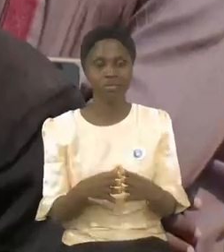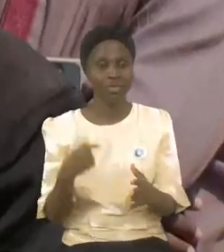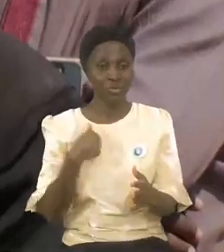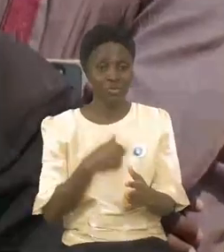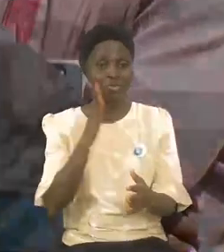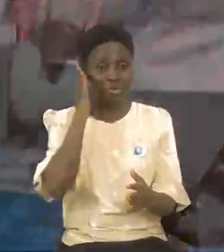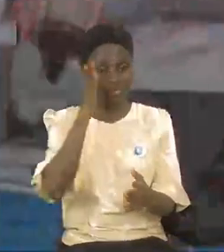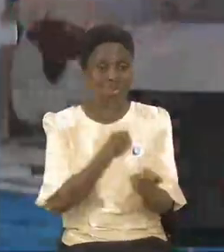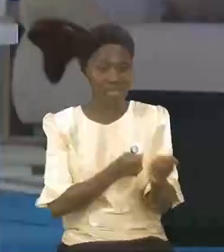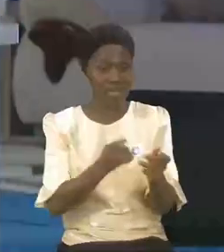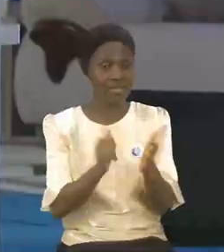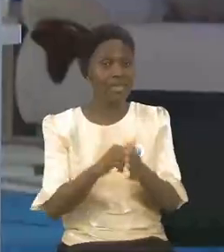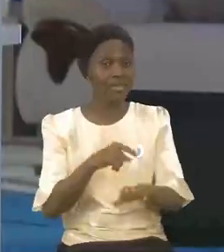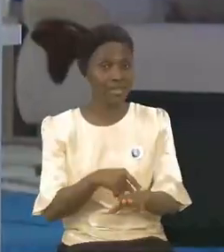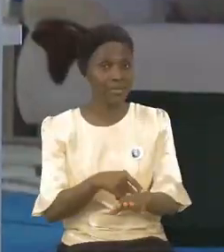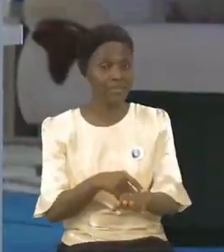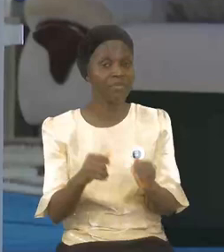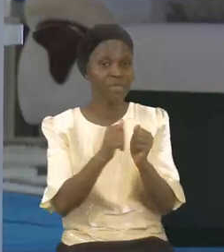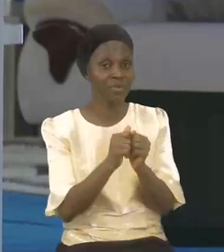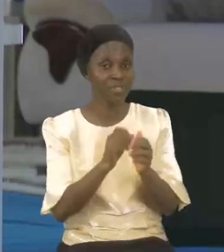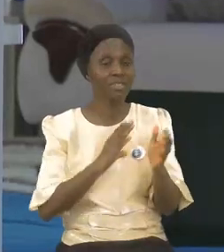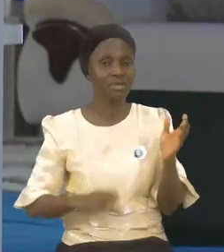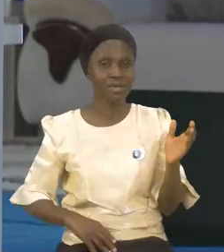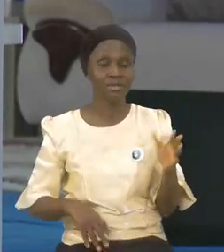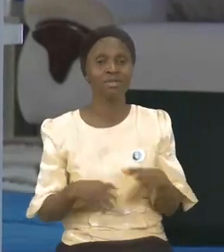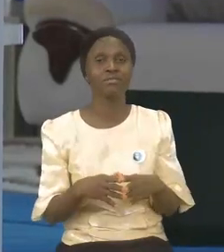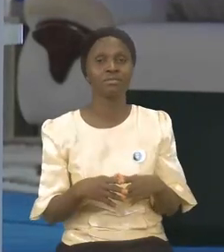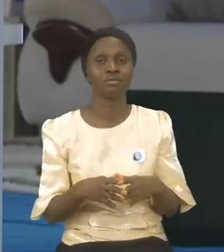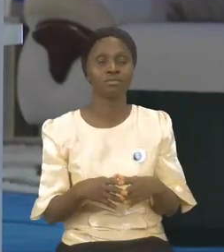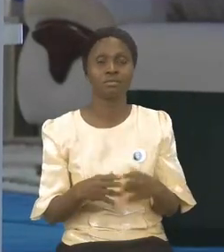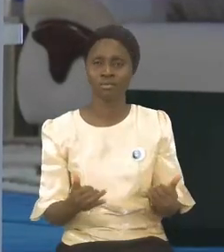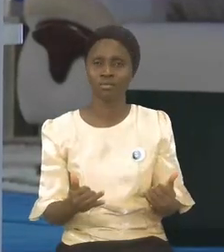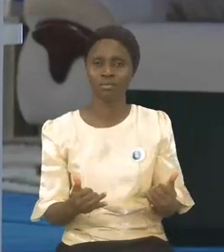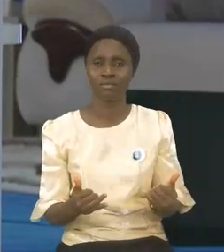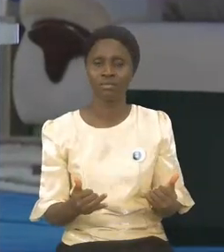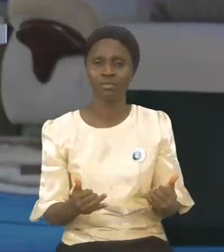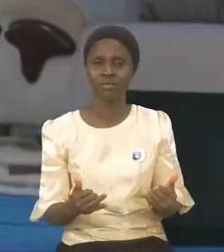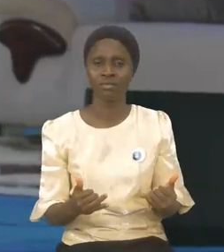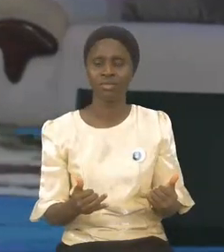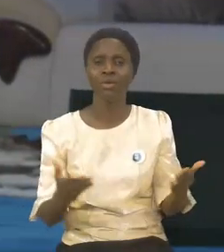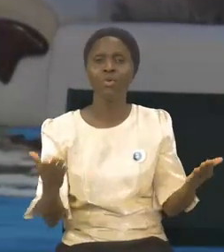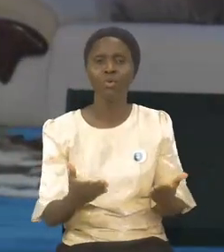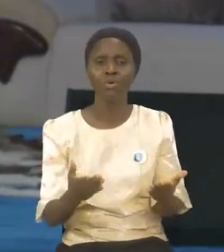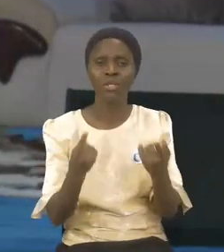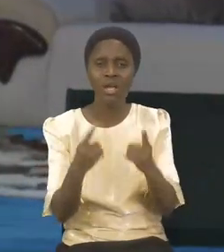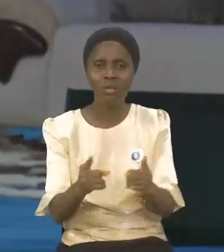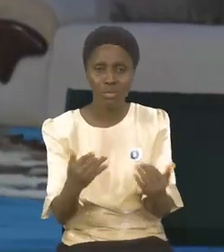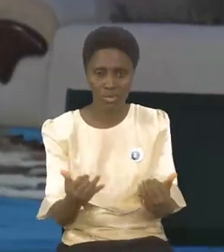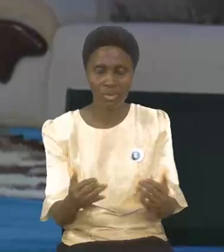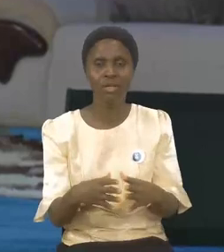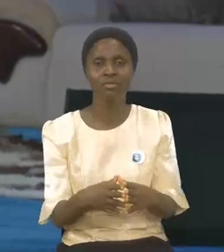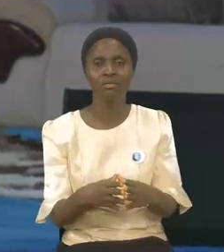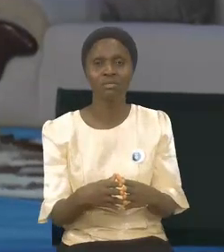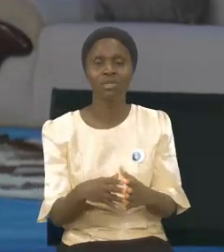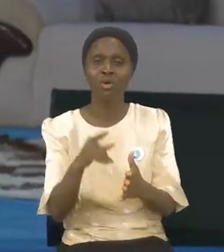Maintenant, nous allons régner en ce temps-là avec Christ. Mais qu'est-ce qui se passe maintenant à ce temps-ci? Où sommes-nous?